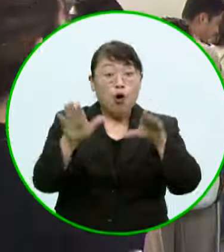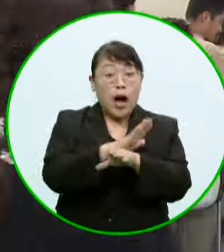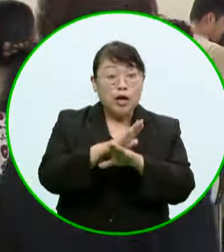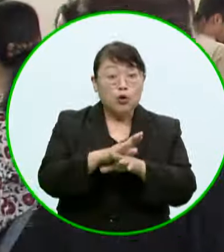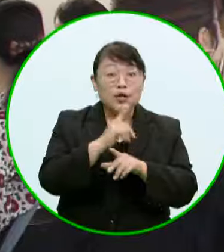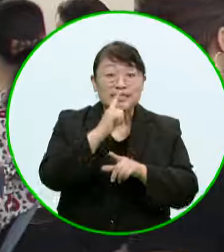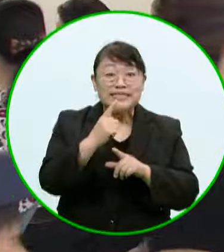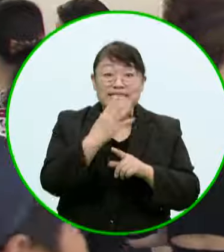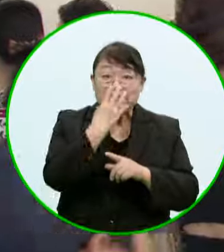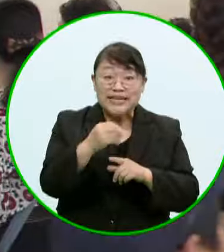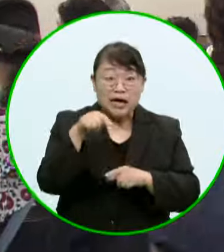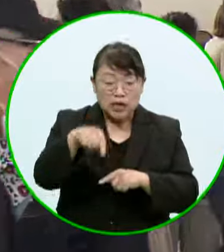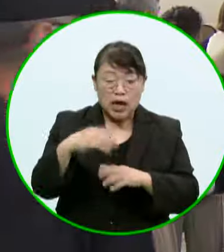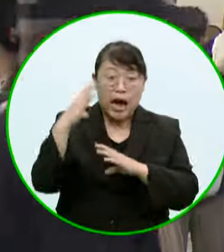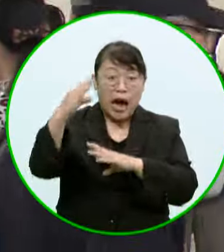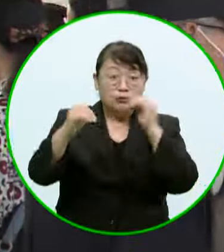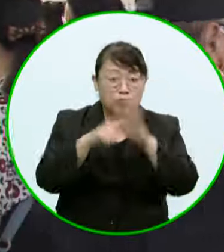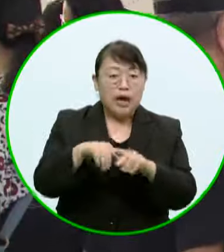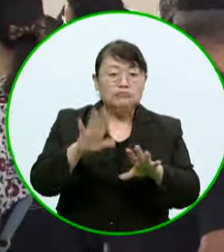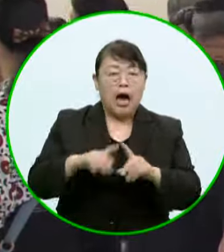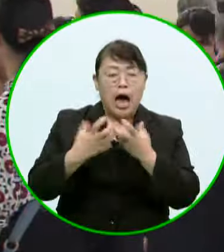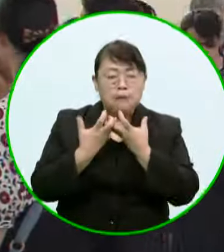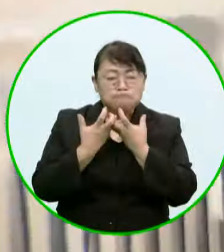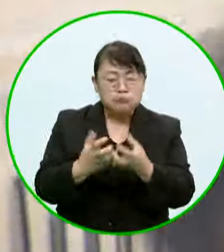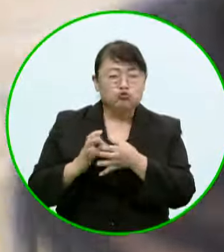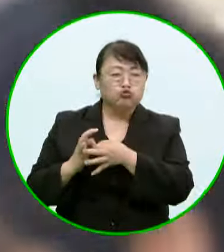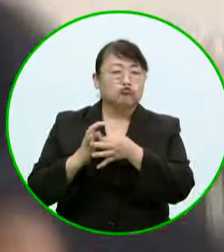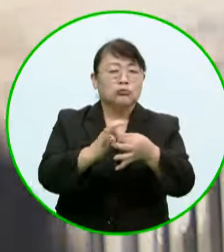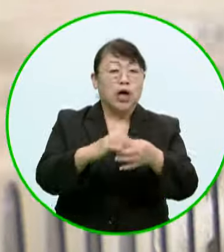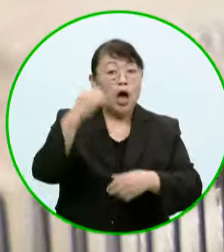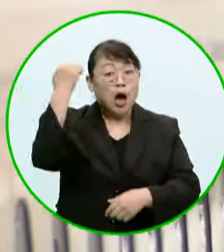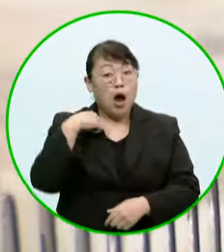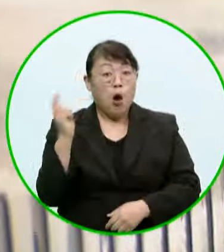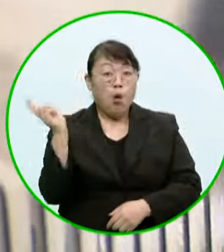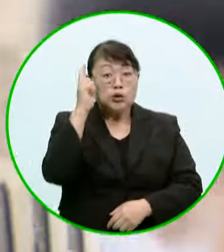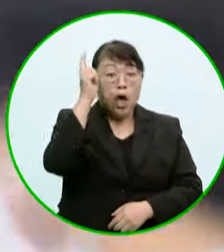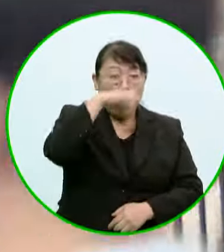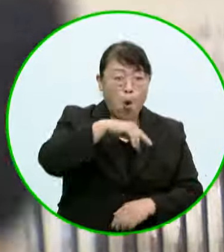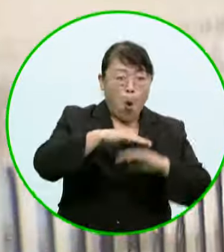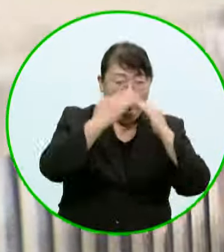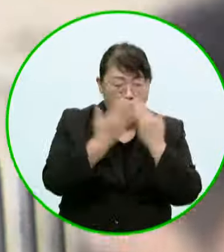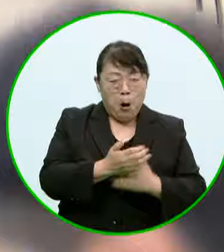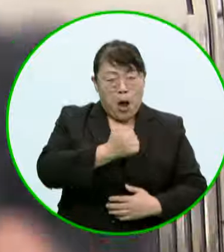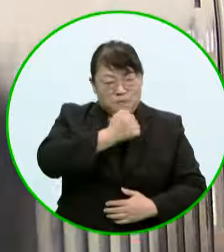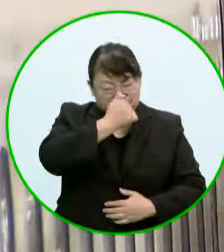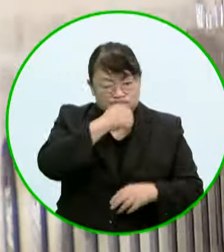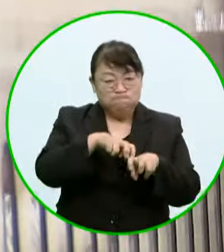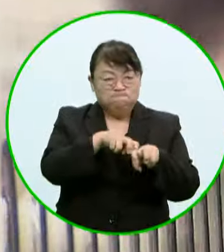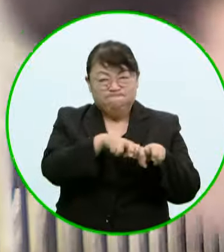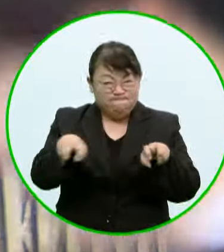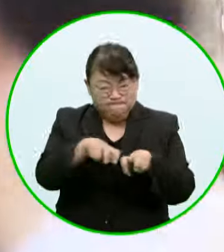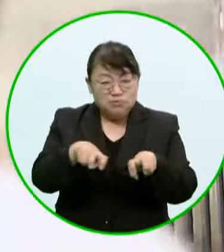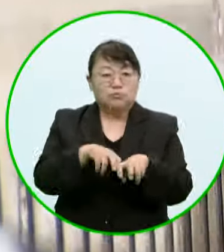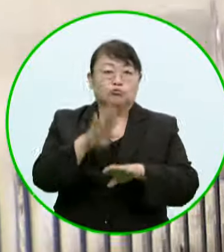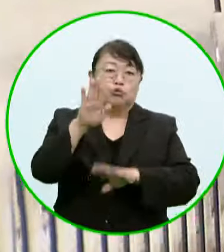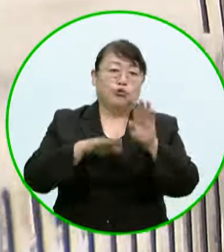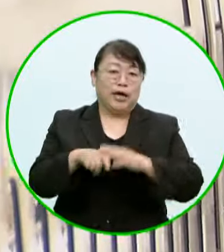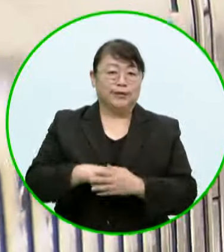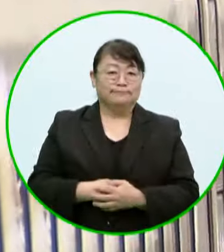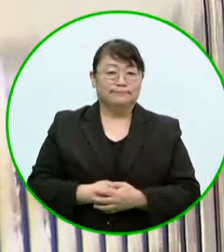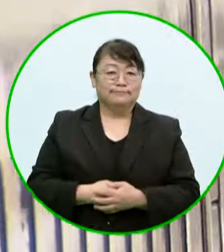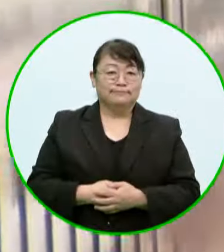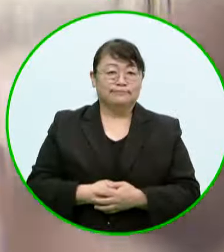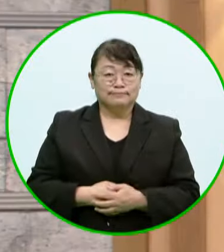新幹線の下りは今日もピークが続いていて午前午後共にほぼ満席の状態が続いてい